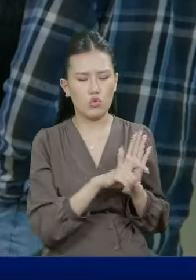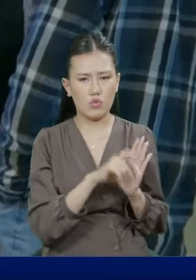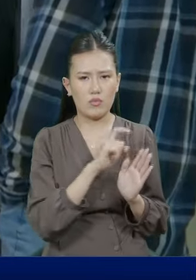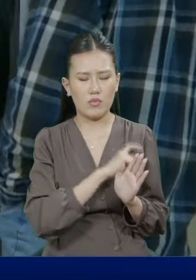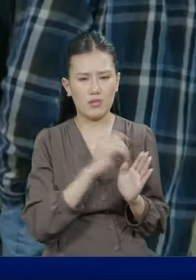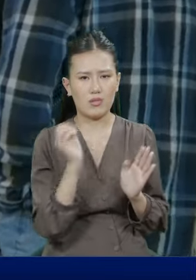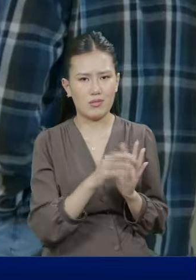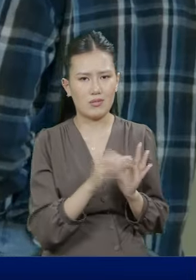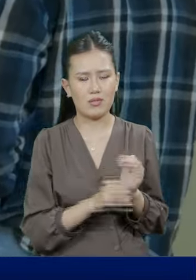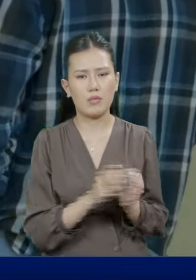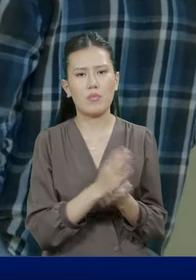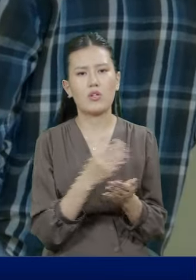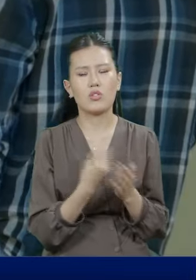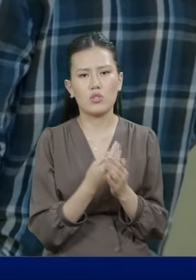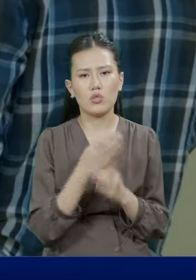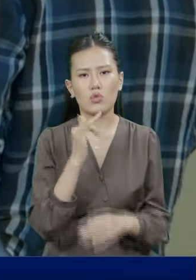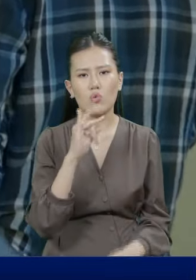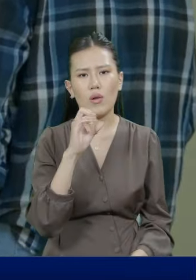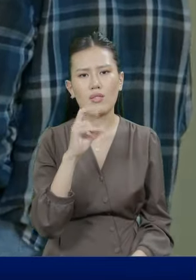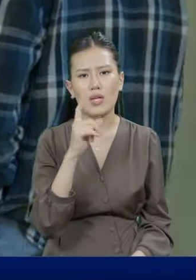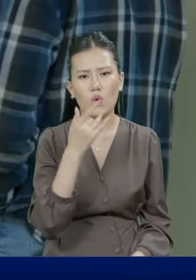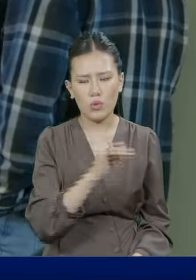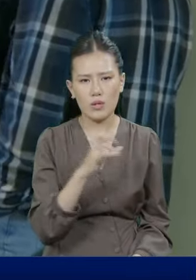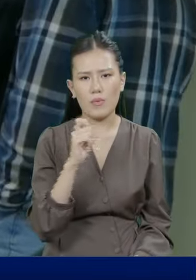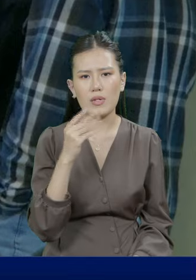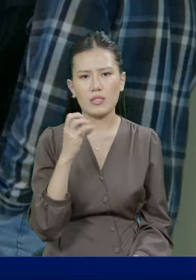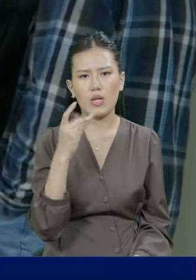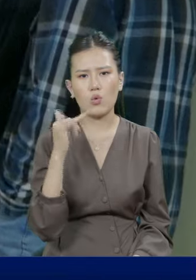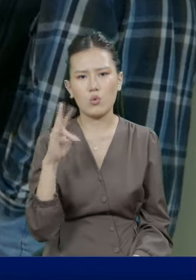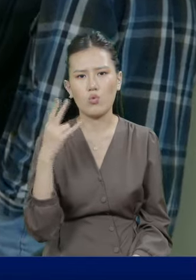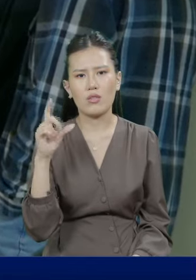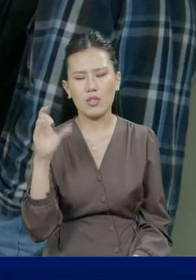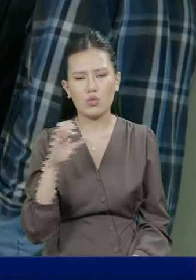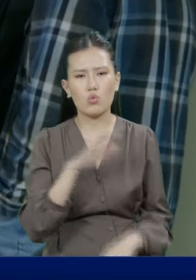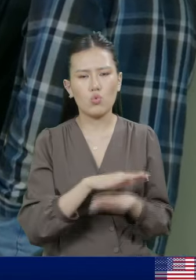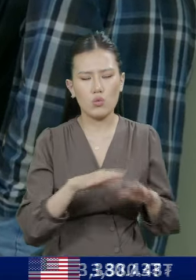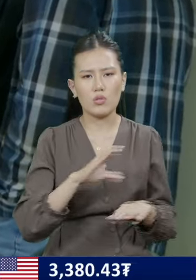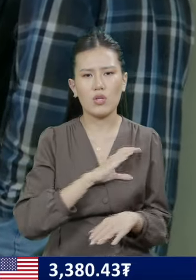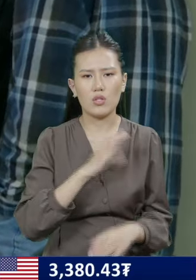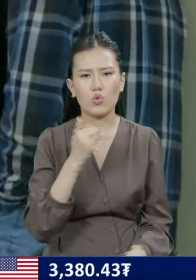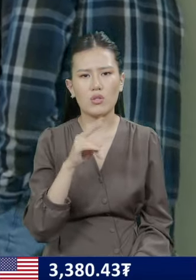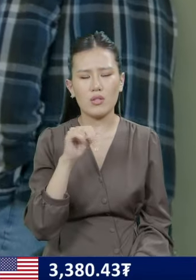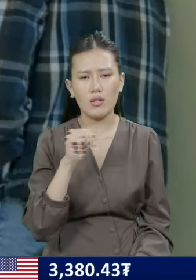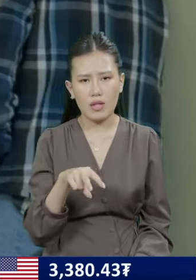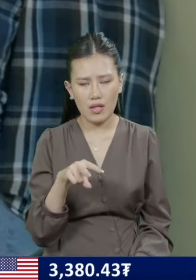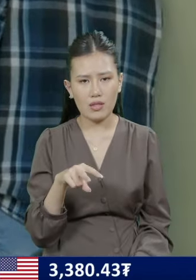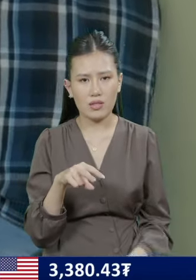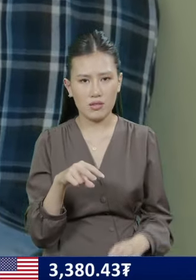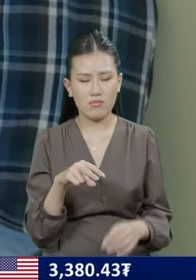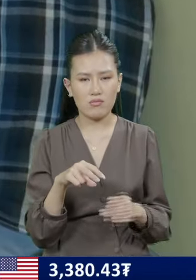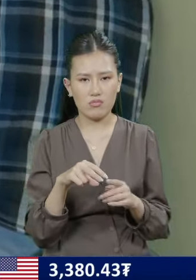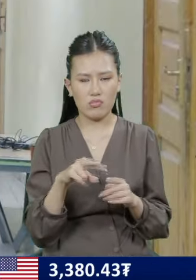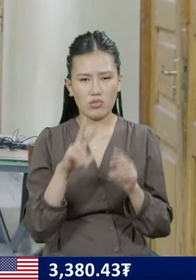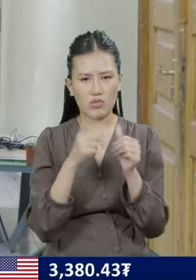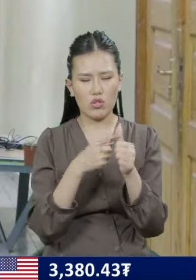байна. Тодорхойлбол суралцхой багшлахын үндэс хүүхдийн сэтгэл судлал зэрэг хичээлүүдийг суралцж байгаа хөтөлбөрөөс шалтгаалаад нэг оюутан доод тал